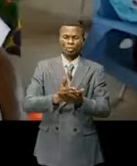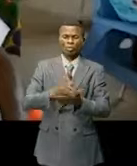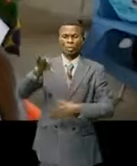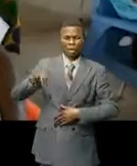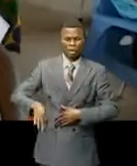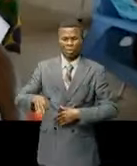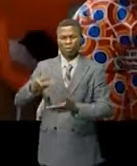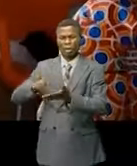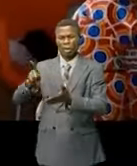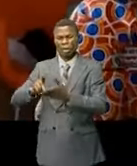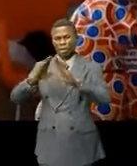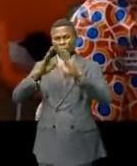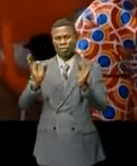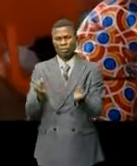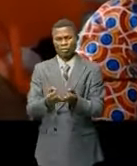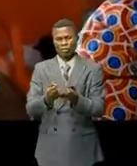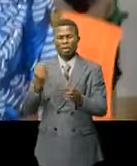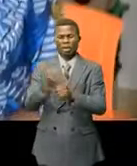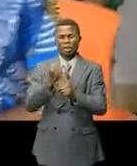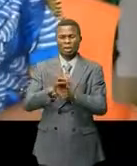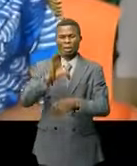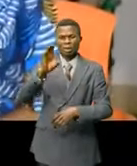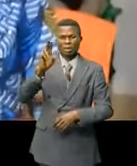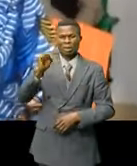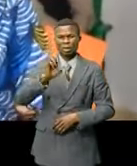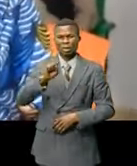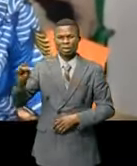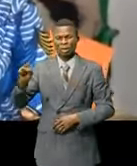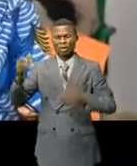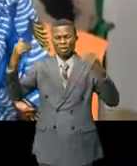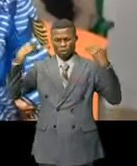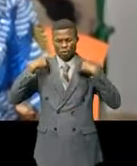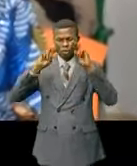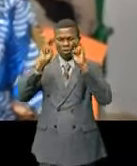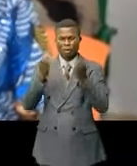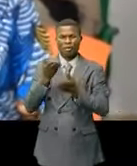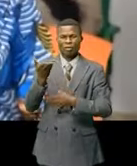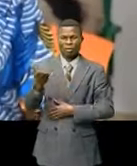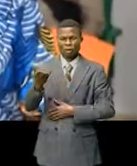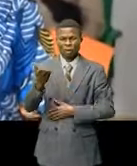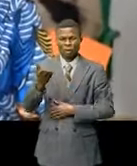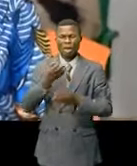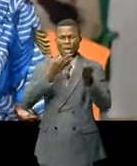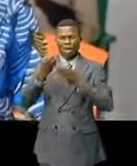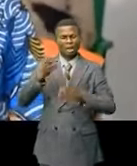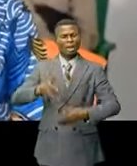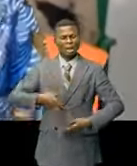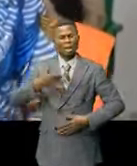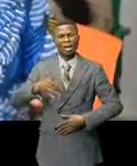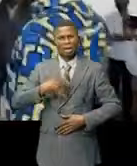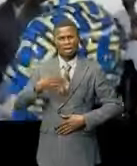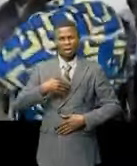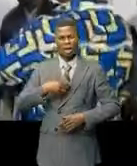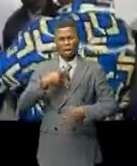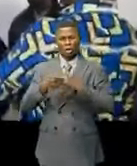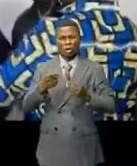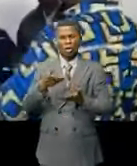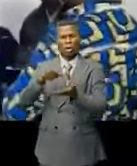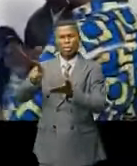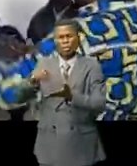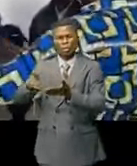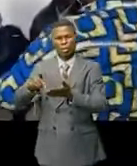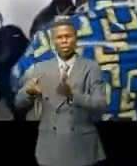allocations familiales ainsi que les agents CNSS. Le maire de Mouneditou, Fidélie Kabinda-Moutonji, a exprimé ses sentiments avant de procéder au